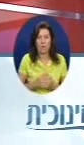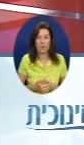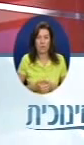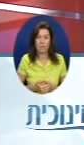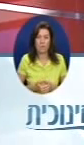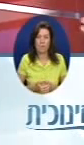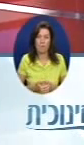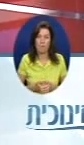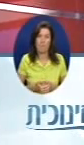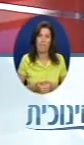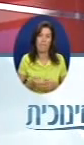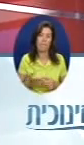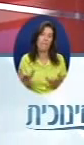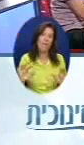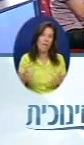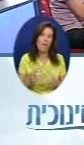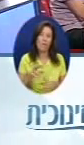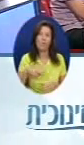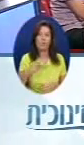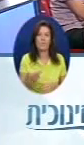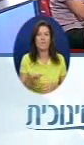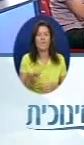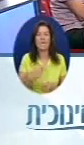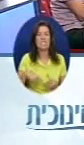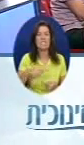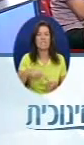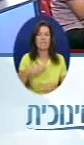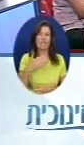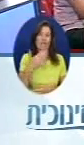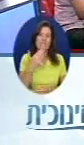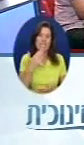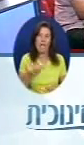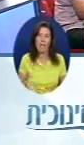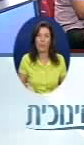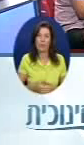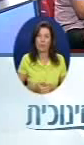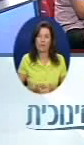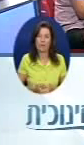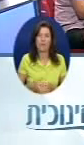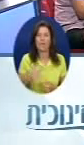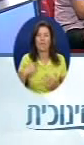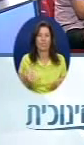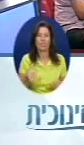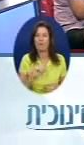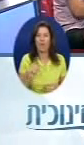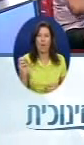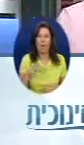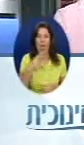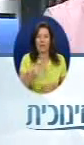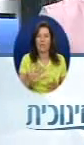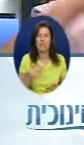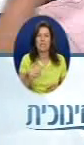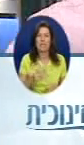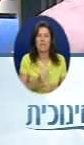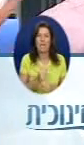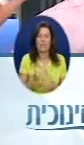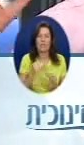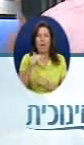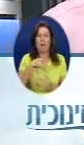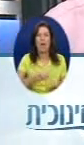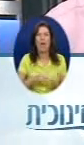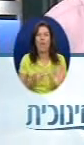זה. ואז הלכידות תהיה סביב הישראליות. יכול להיות. בינתיים, אני לא בא עכשיו להגיד מה צריך לעשות ברמה הפוליטית הקורה